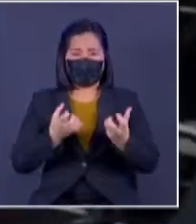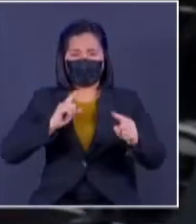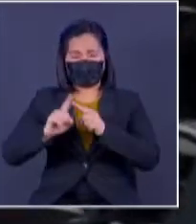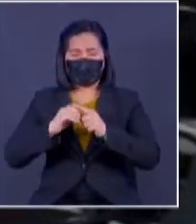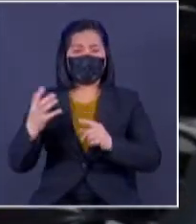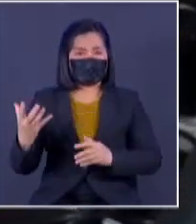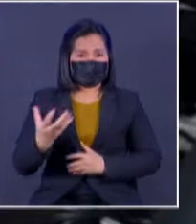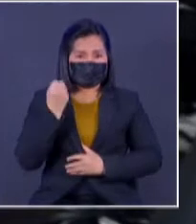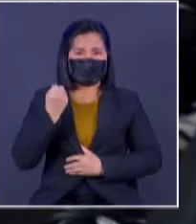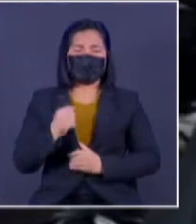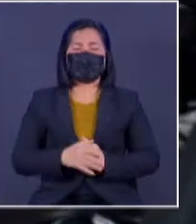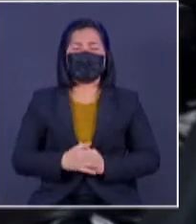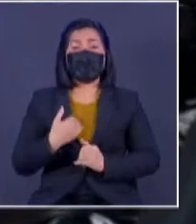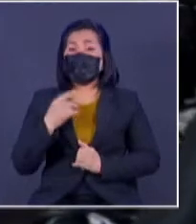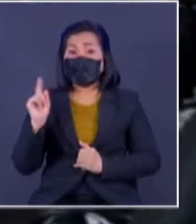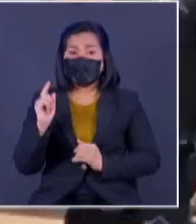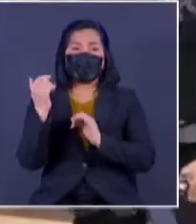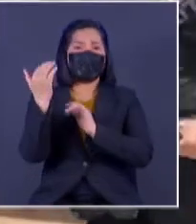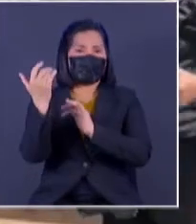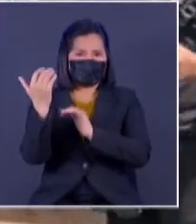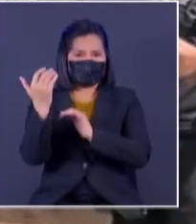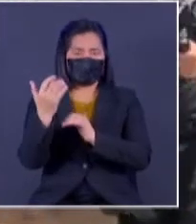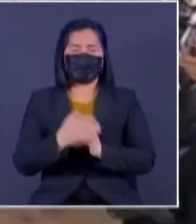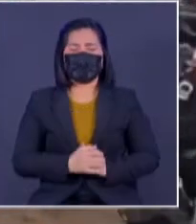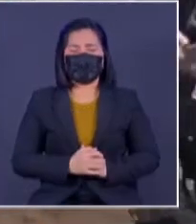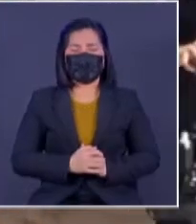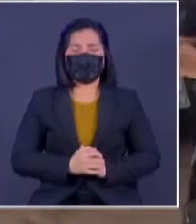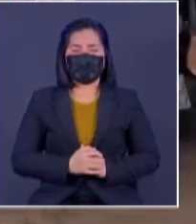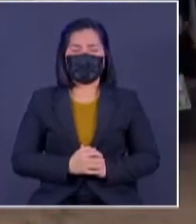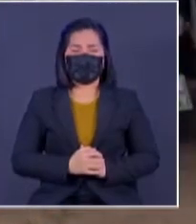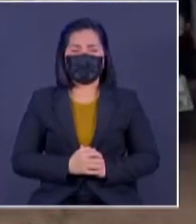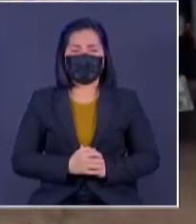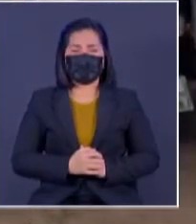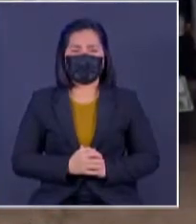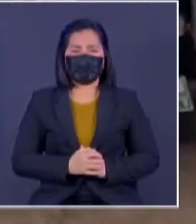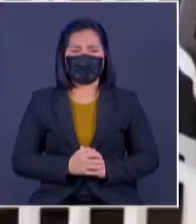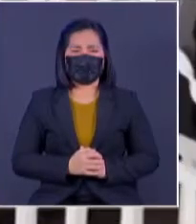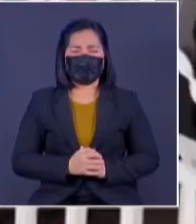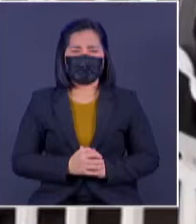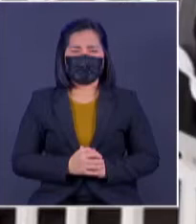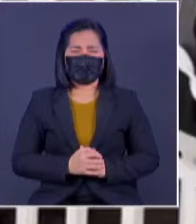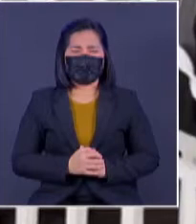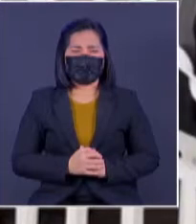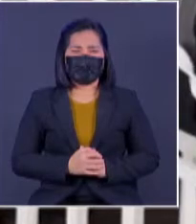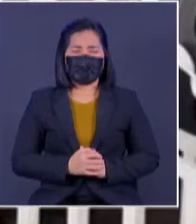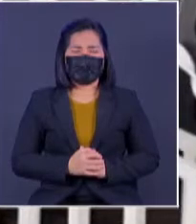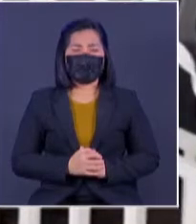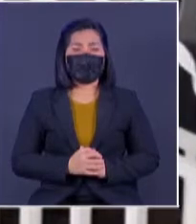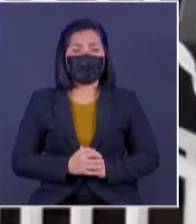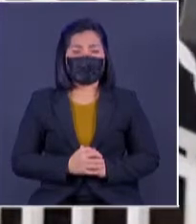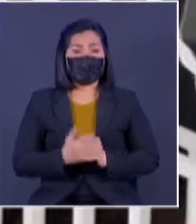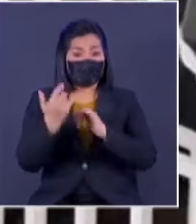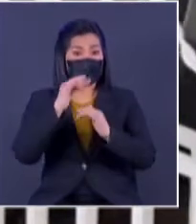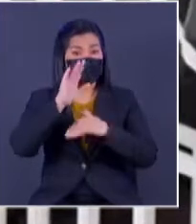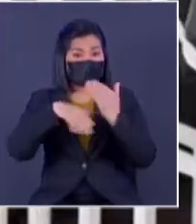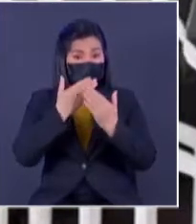รณ์ต่างๆไม่ว่าจะเป็นคอมพิวเตอร์ที่กระจายอยู่ตามห้องต่างๆภายในบ้านทั้ง3หลังนะครับทั้งหมดเนี่ยคอม